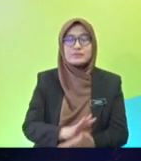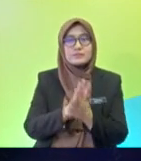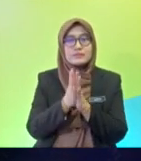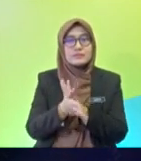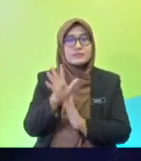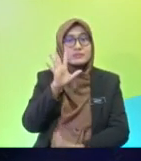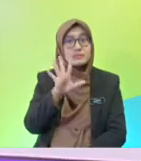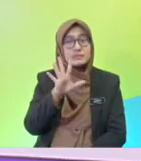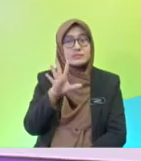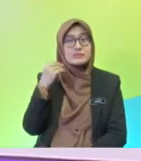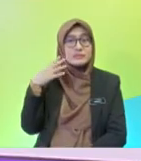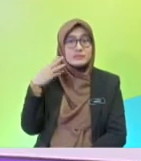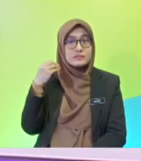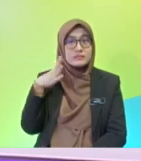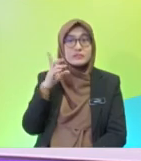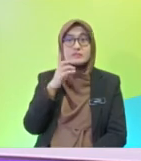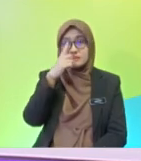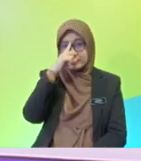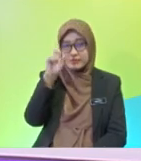Zahra baik